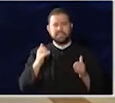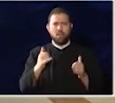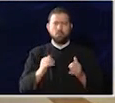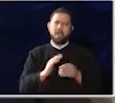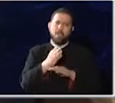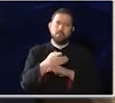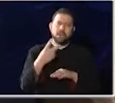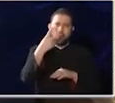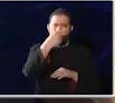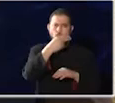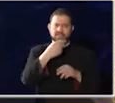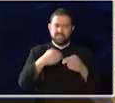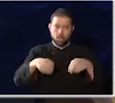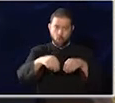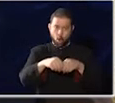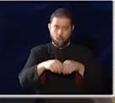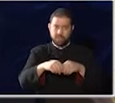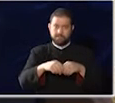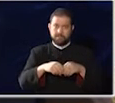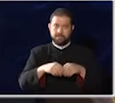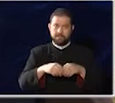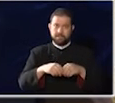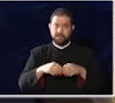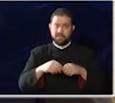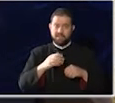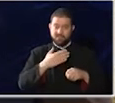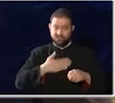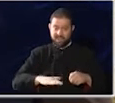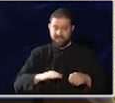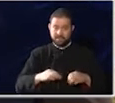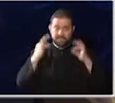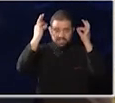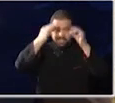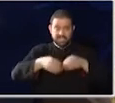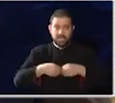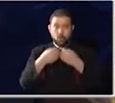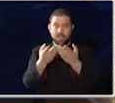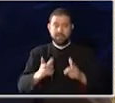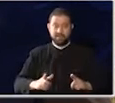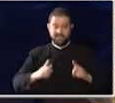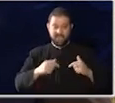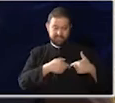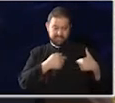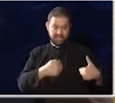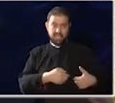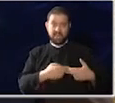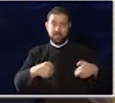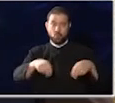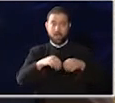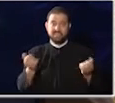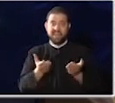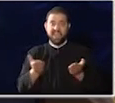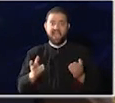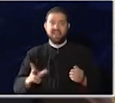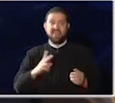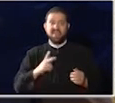prin asceză ne străduim să dăm viață inimii noastre care este împietrită.